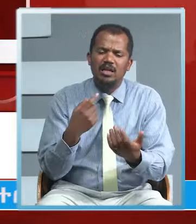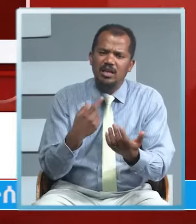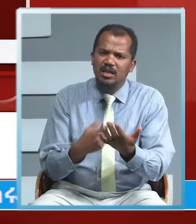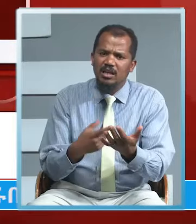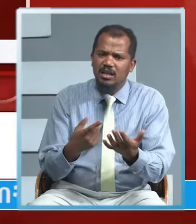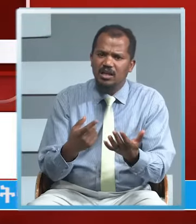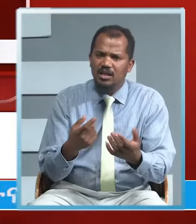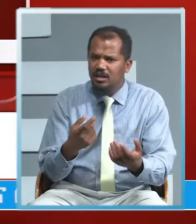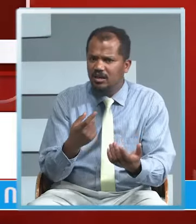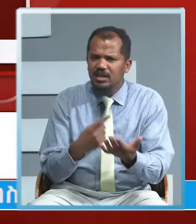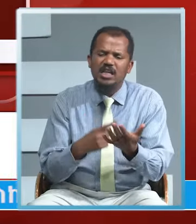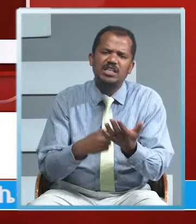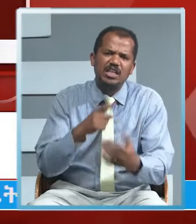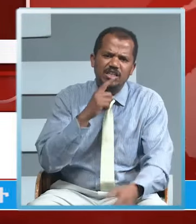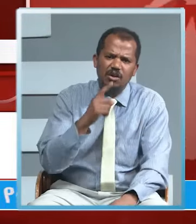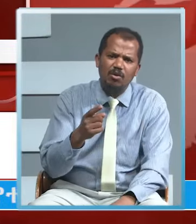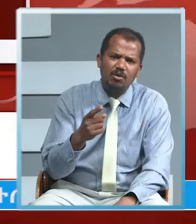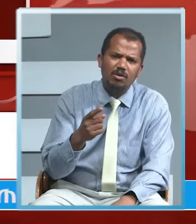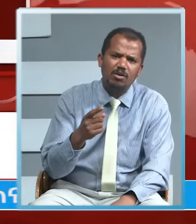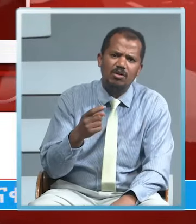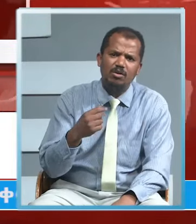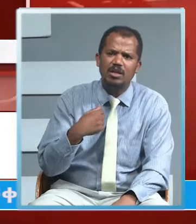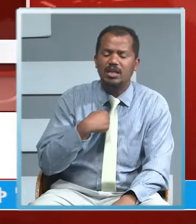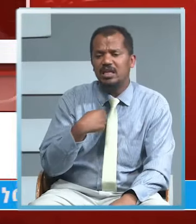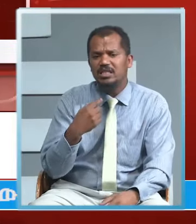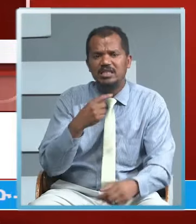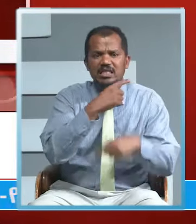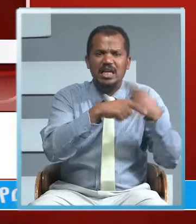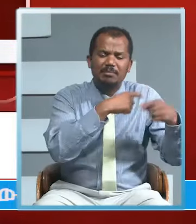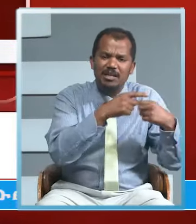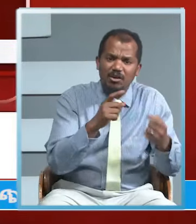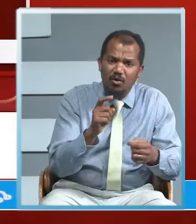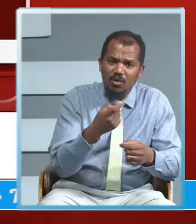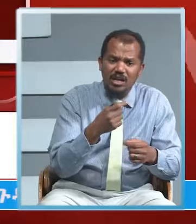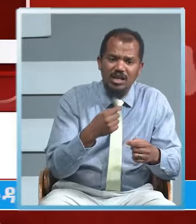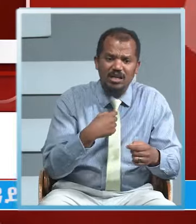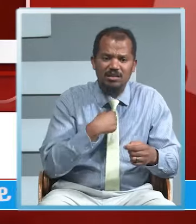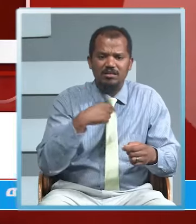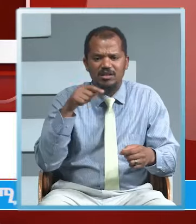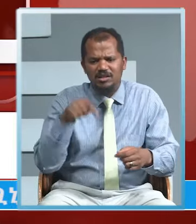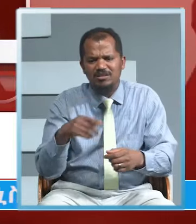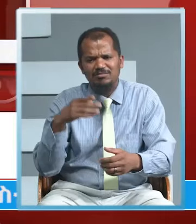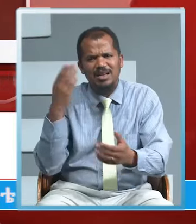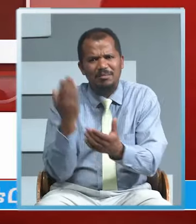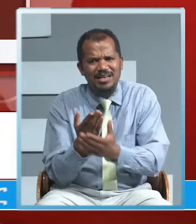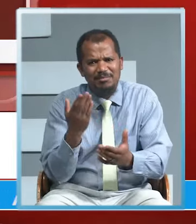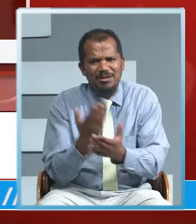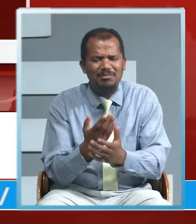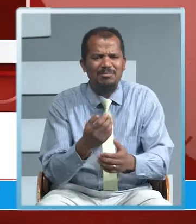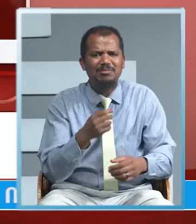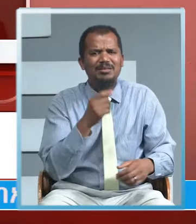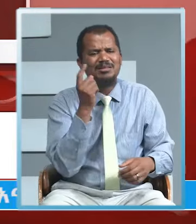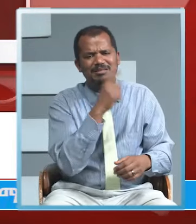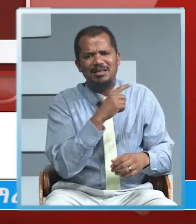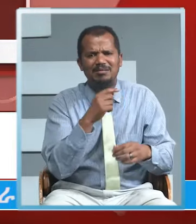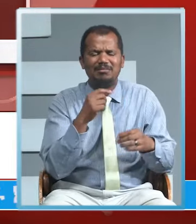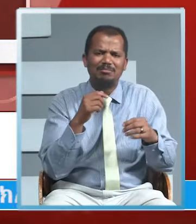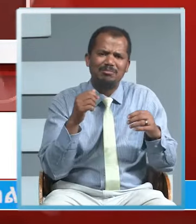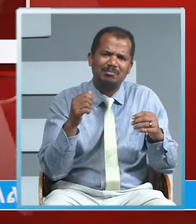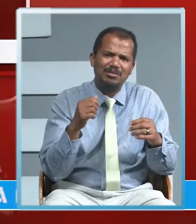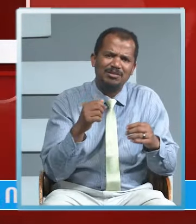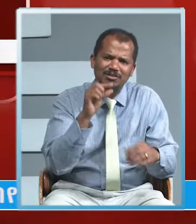ለደህንነታችን ራሱ ህዝቢ ነው። እንደዚህ በዱላ የምንከጀል ከሆነ እንግዲህ እዚህም ከመደብደብ እንግዲህ ሄደን እንደድላችን ነው